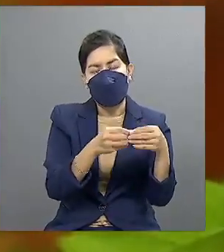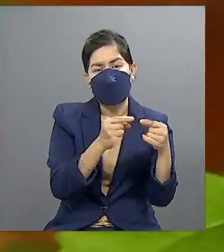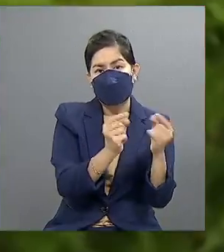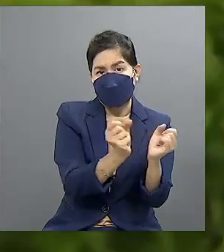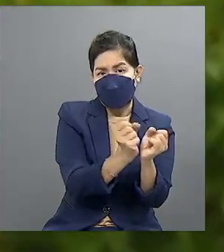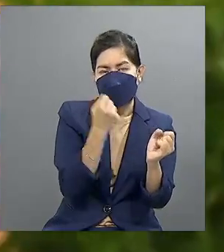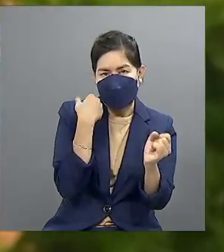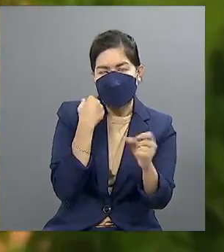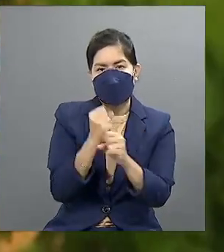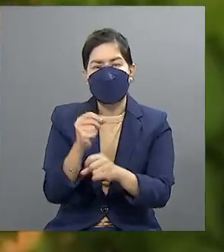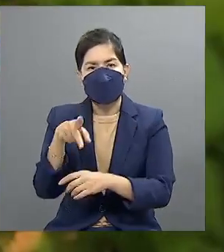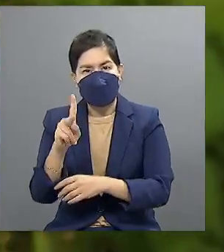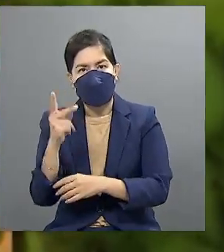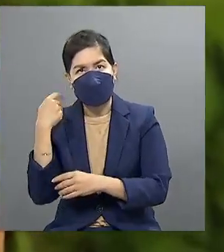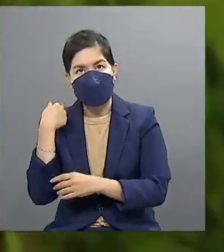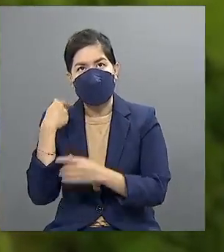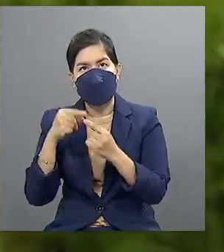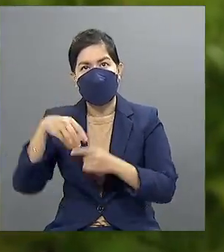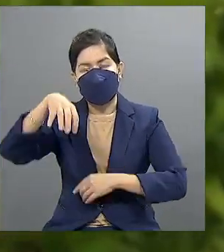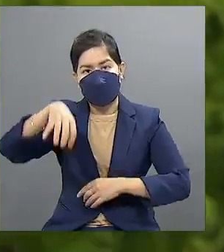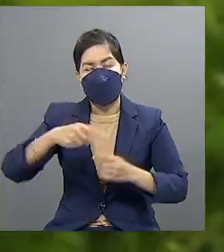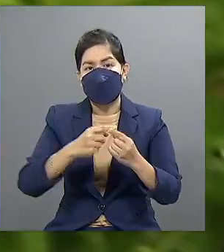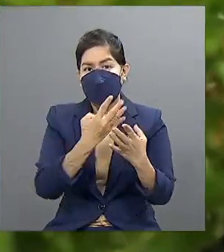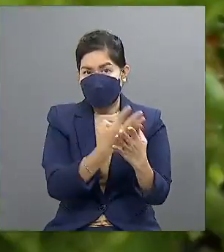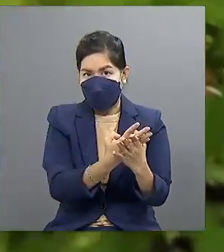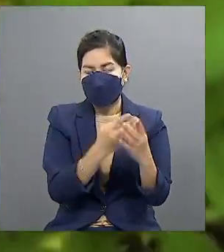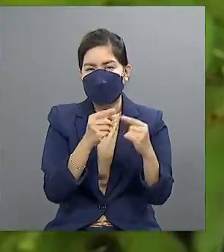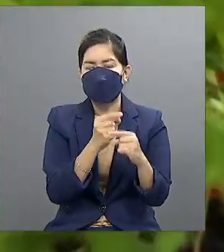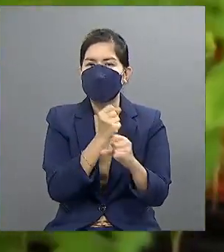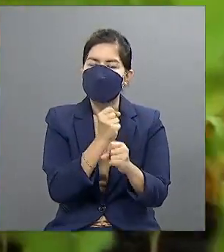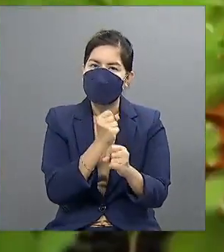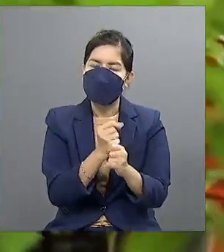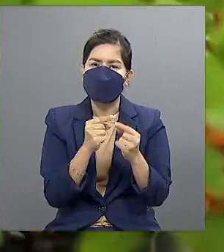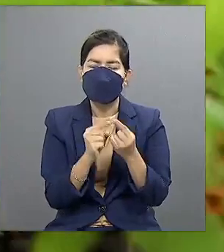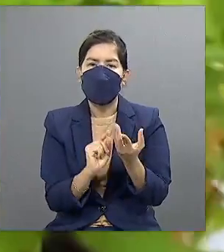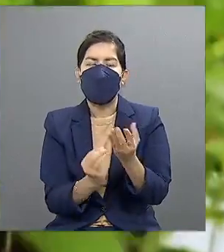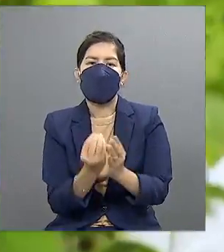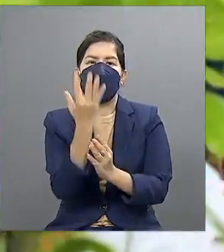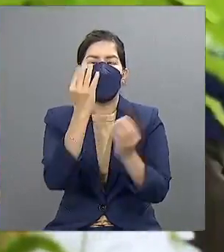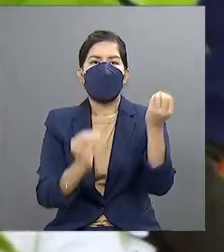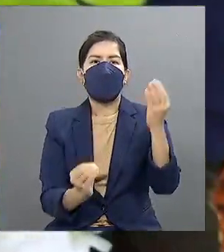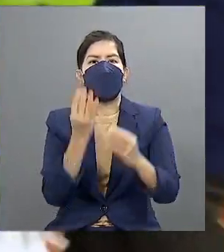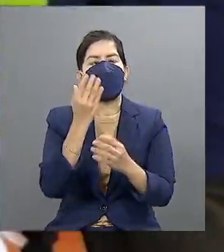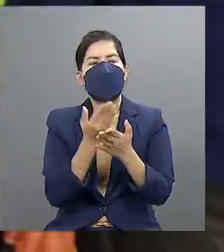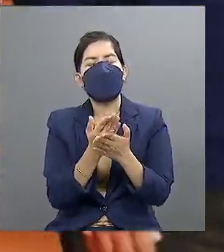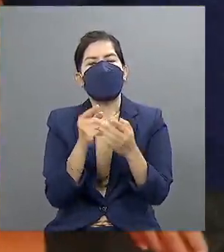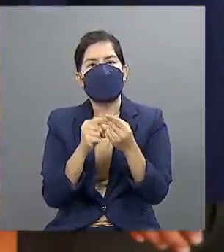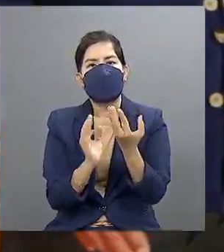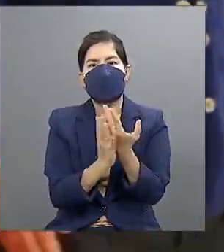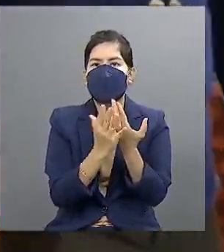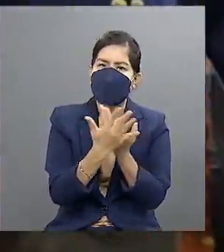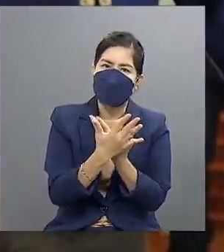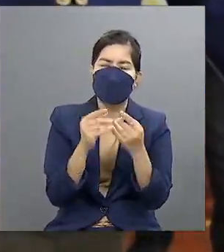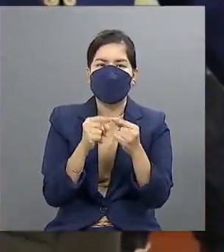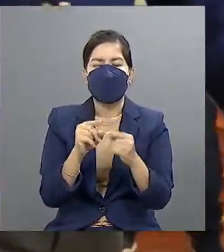ดได้นำผลผลิตจากแปลงสาธิตโครงการราชทัณฑ์มาแบ่งปันให้กับข้าราชการและประชาชนเพื่อช่วยล